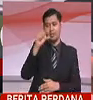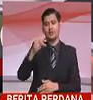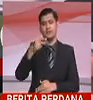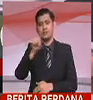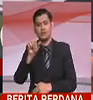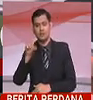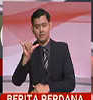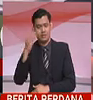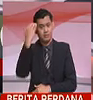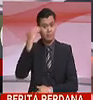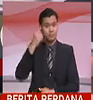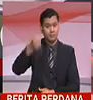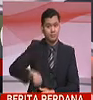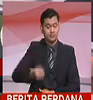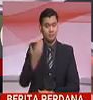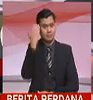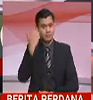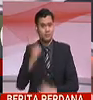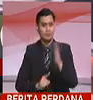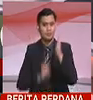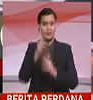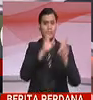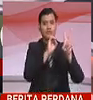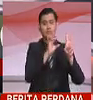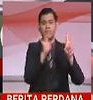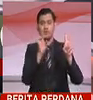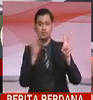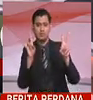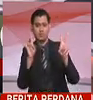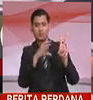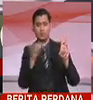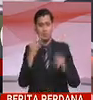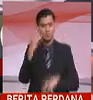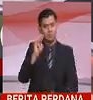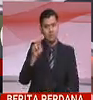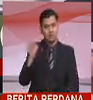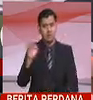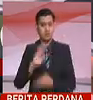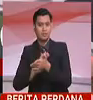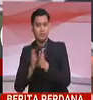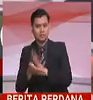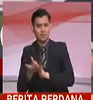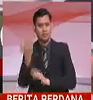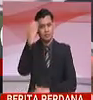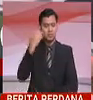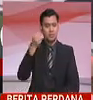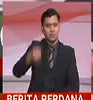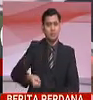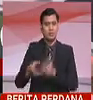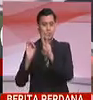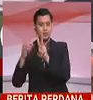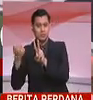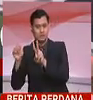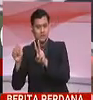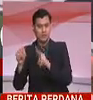Mahkamah Tinggi sejak 2007, sementara Datuk Sri Mariana Hakim Mahkamah Tinggi sejak 2010. Dan manakala Datuk